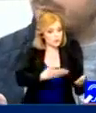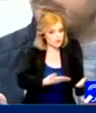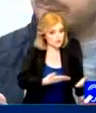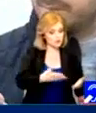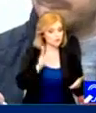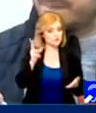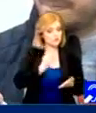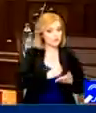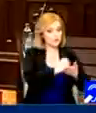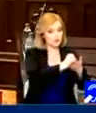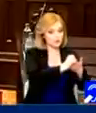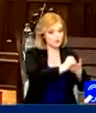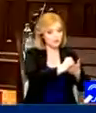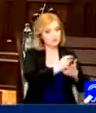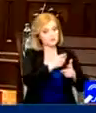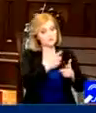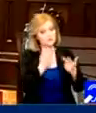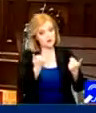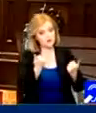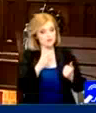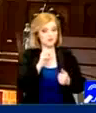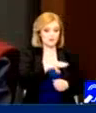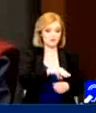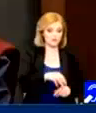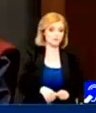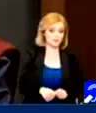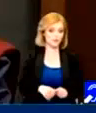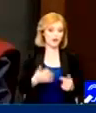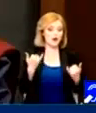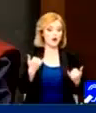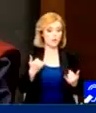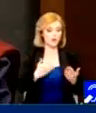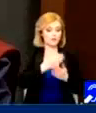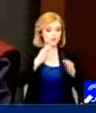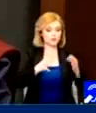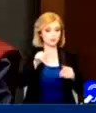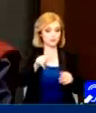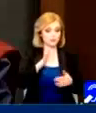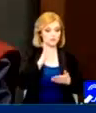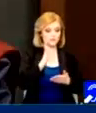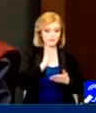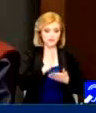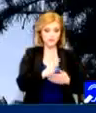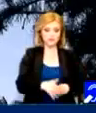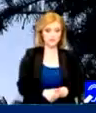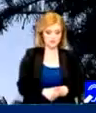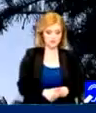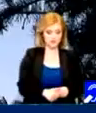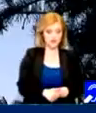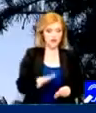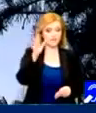la funcție de prim-ministru sau nu? Potrivit legii, Curtea Constituțională are la dispoziție 6 luni pentru a examina această sesizare, dar